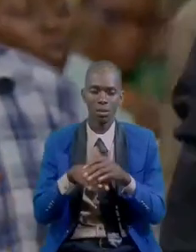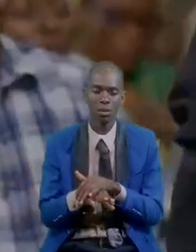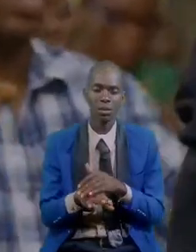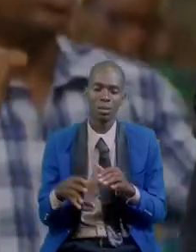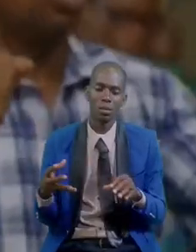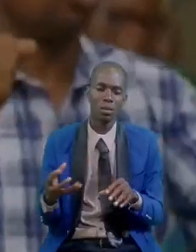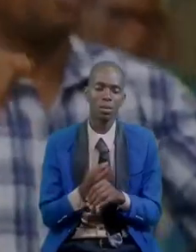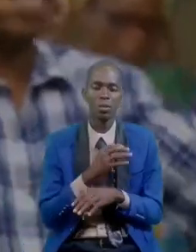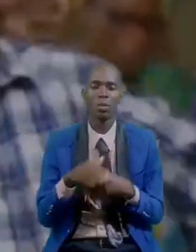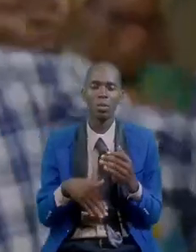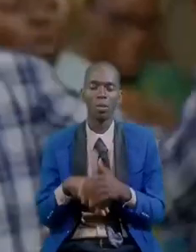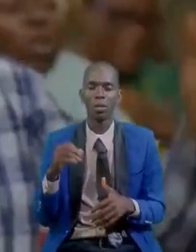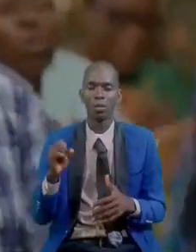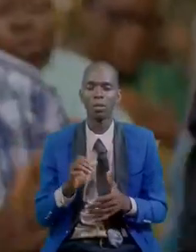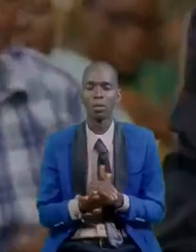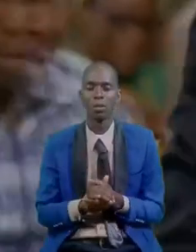ministère, enlève-les.